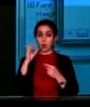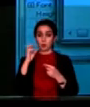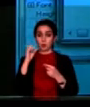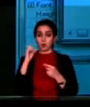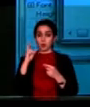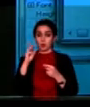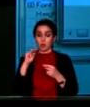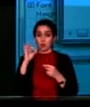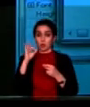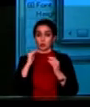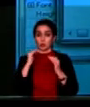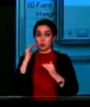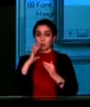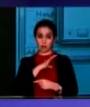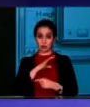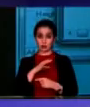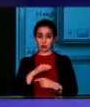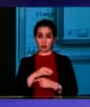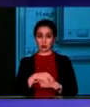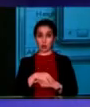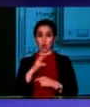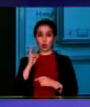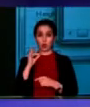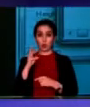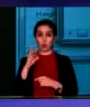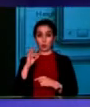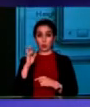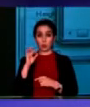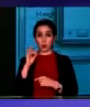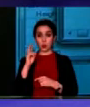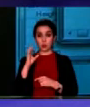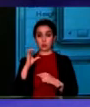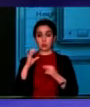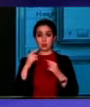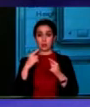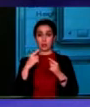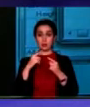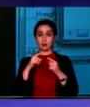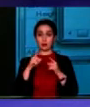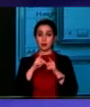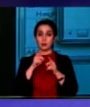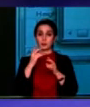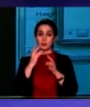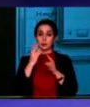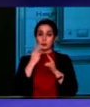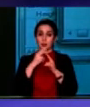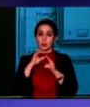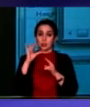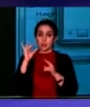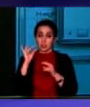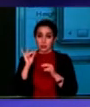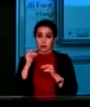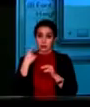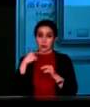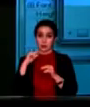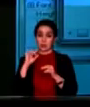yuqori bo'lganda, ya'ni u holda combo box obyektimizning qiymati, demak, I ni